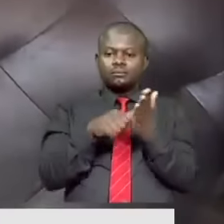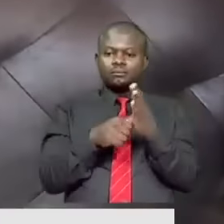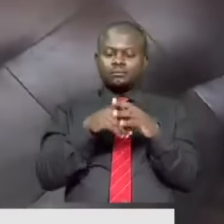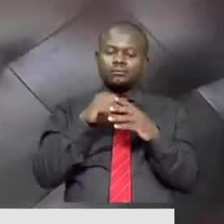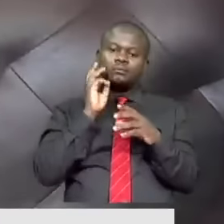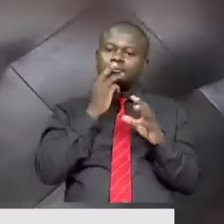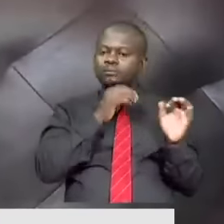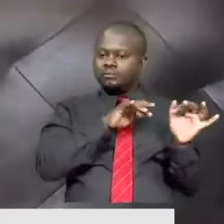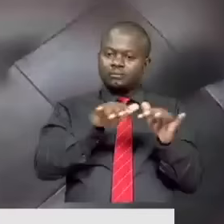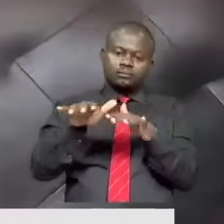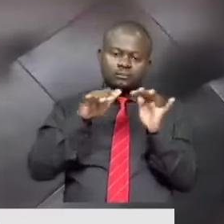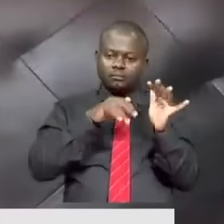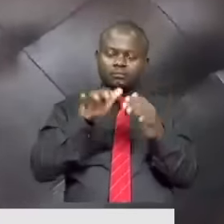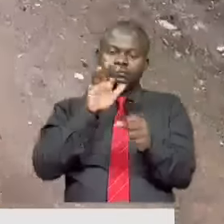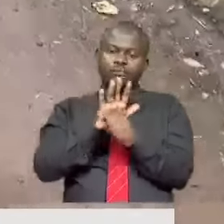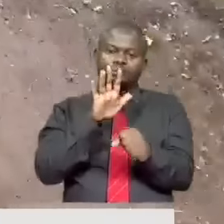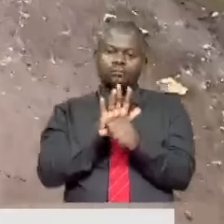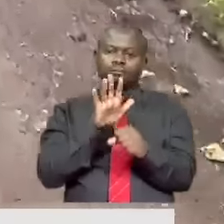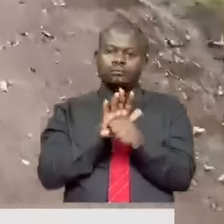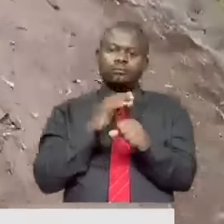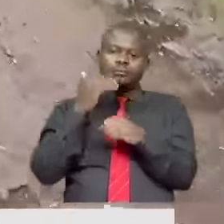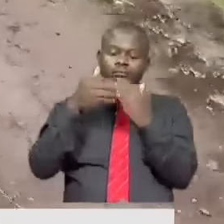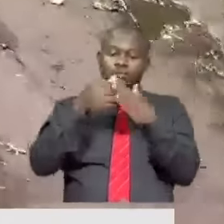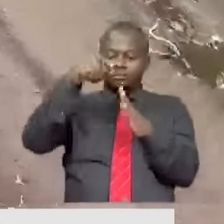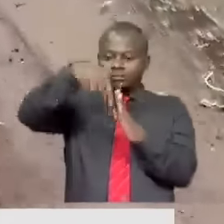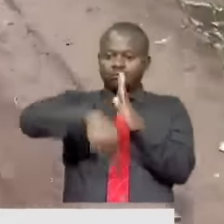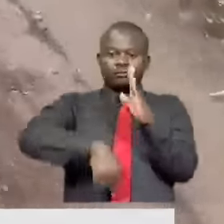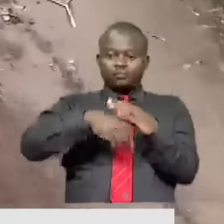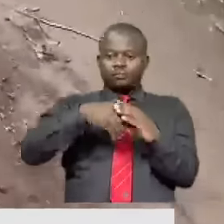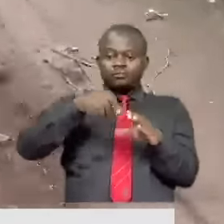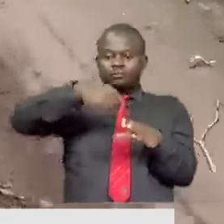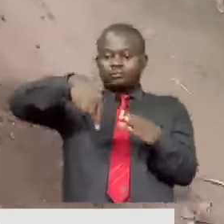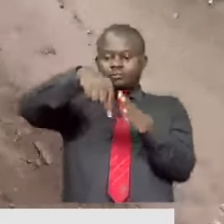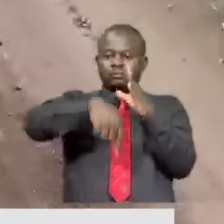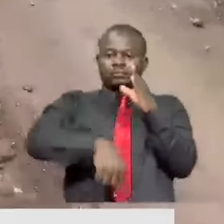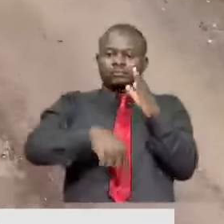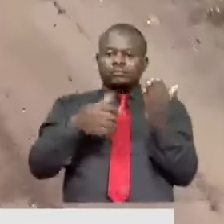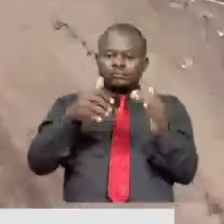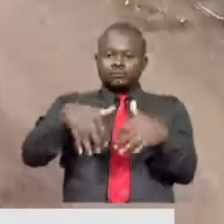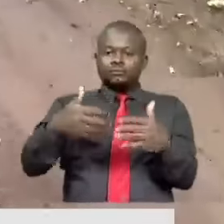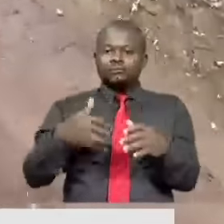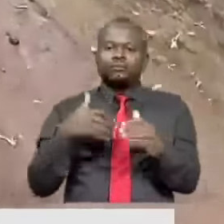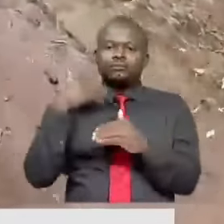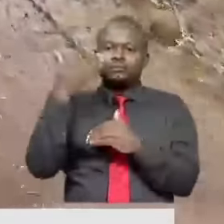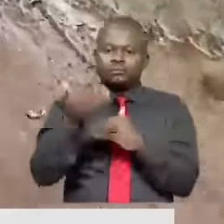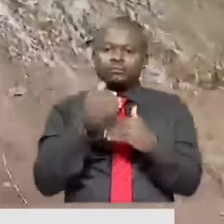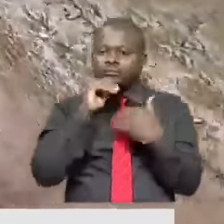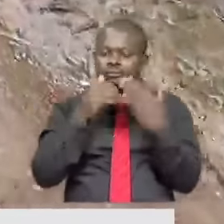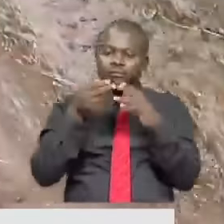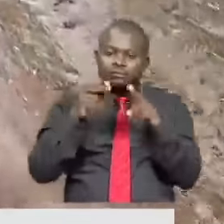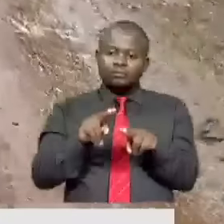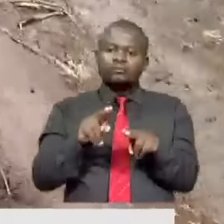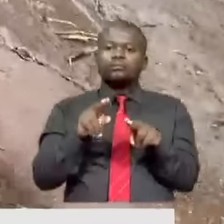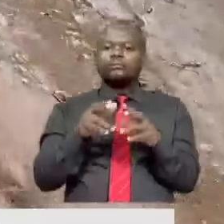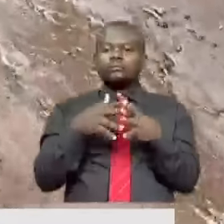cy'umuvu cyangwa amazi menshi yaza akiroha muri wa mwobo cyangwa turimo gucukura bikaba nabi cyane imashini